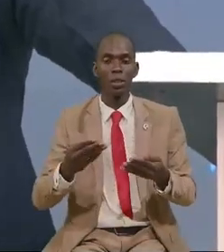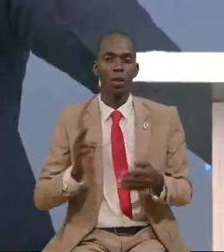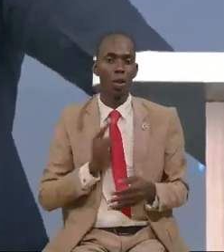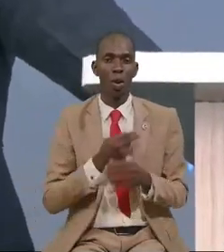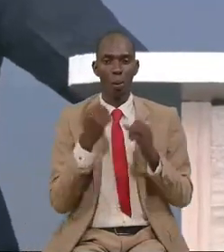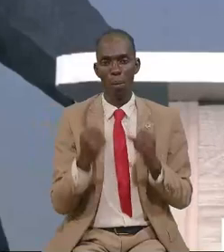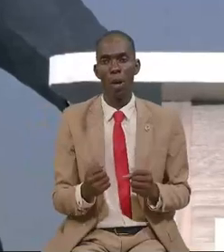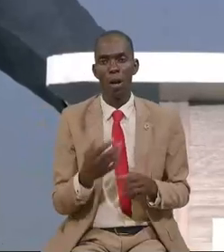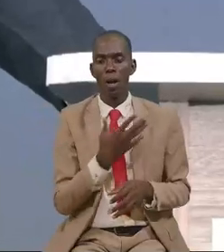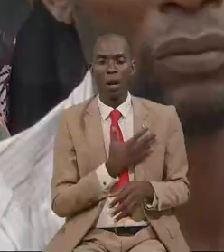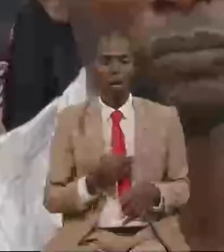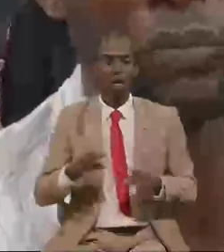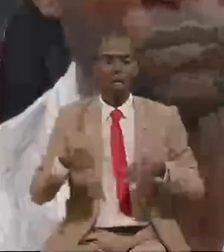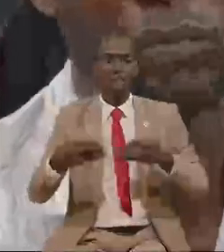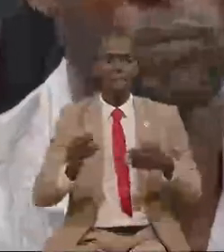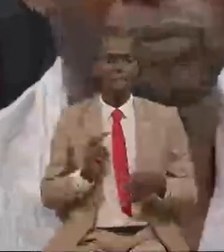Il nous donne l'autorisation.